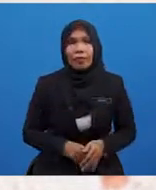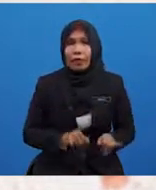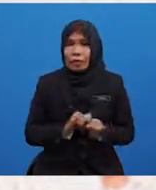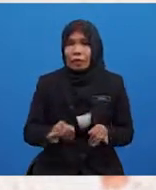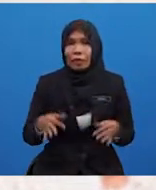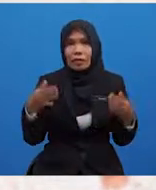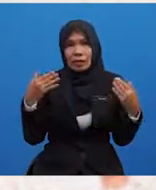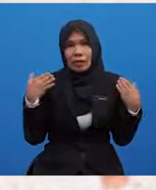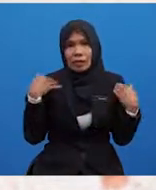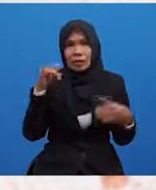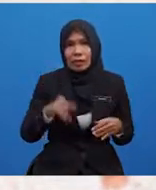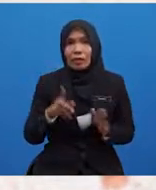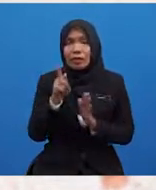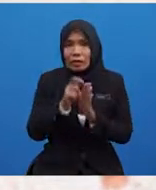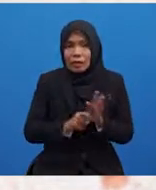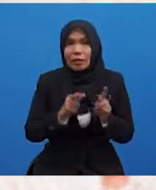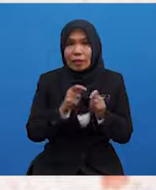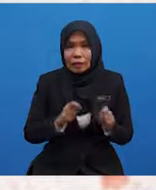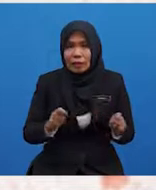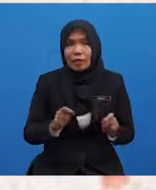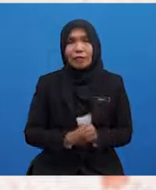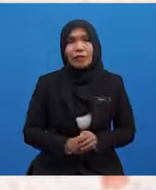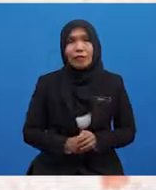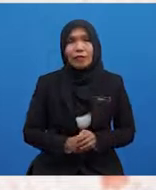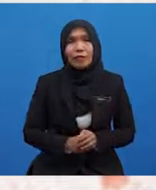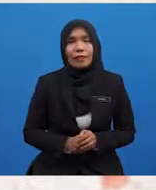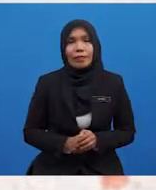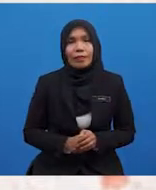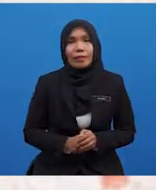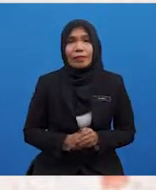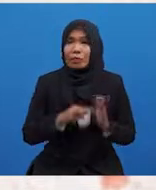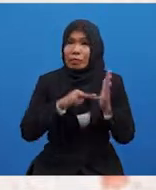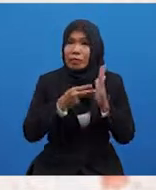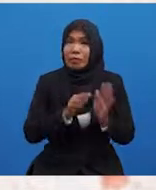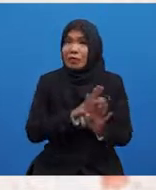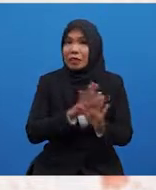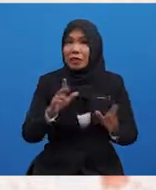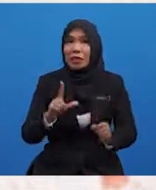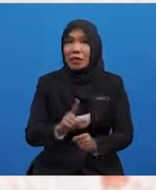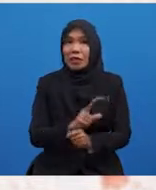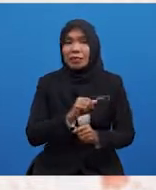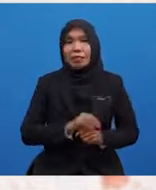tertinggal, bermakna proses tersebut tidak lengkap.